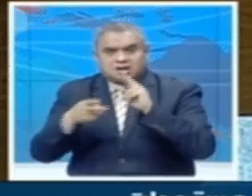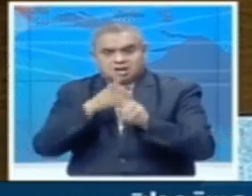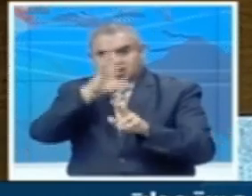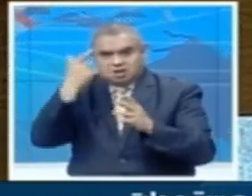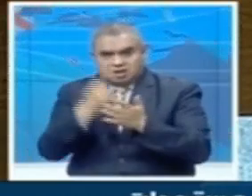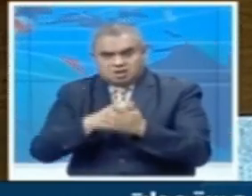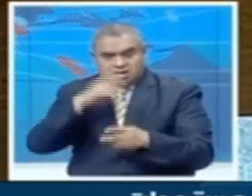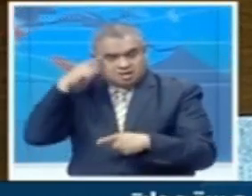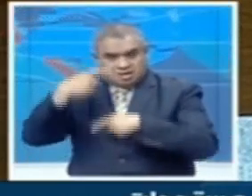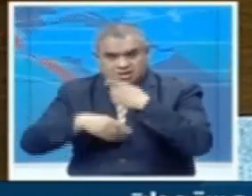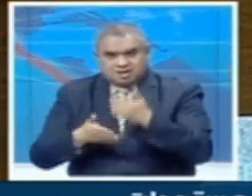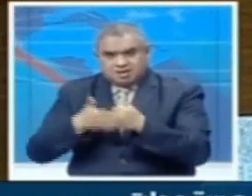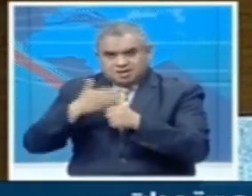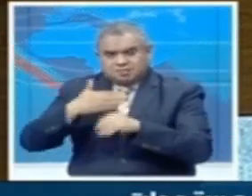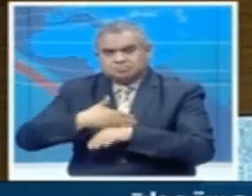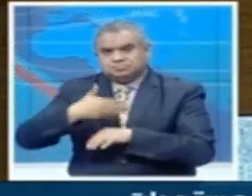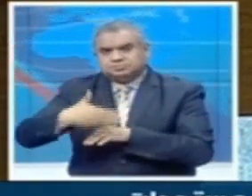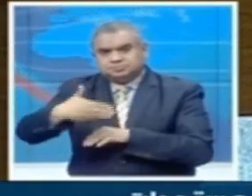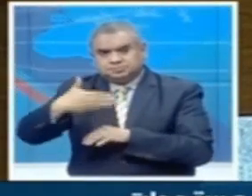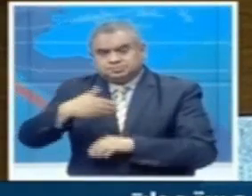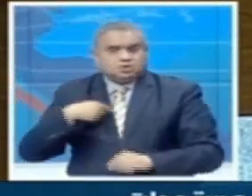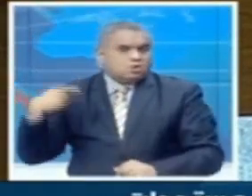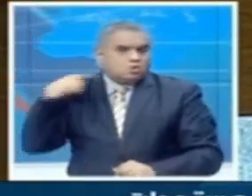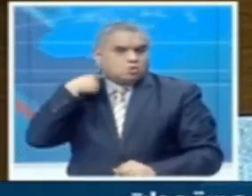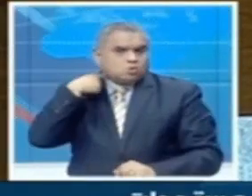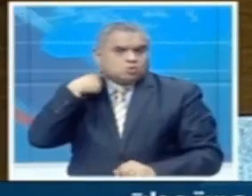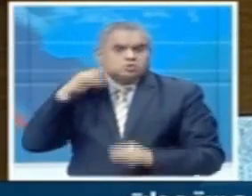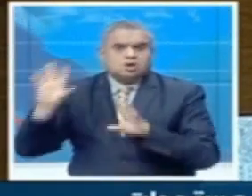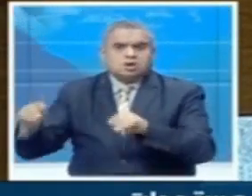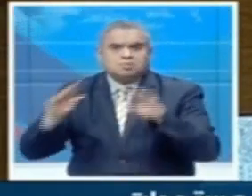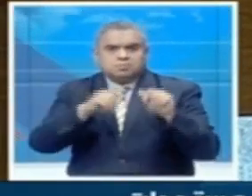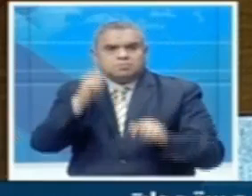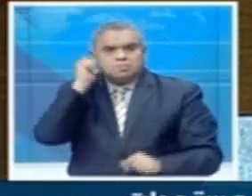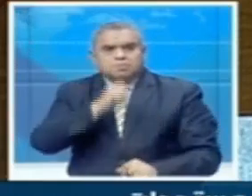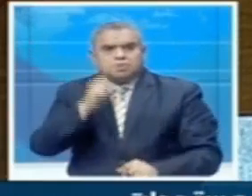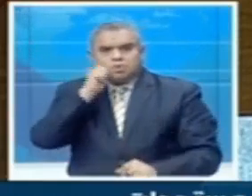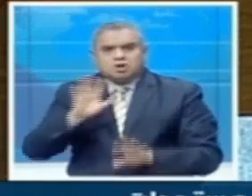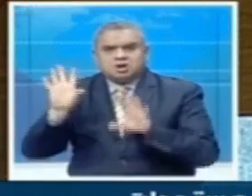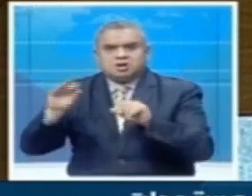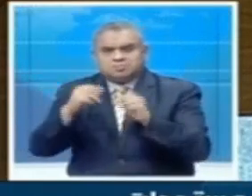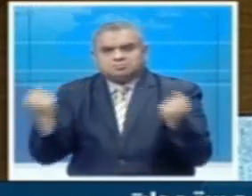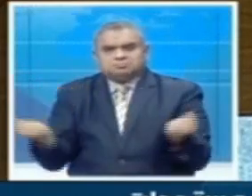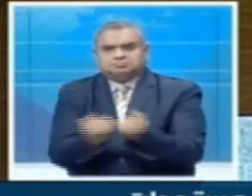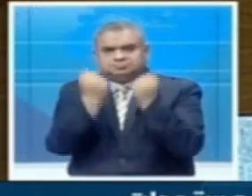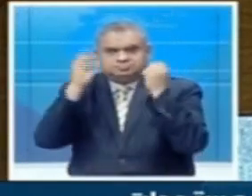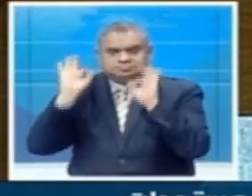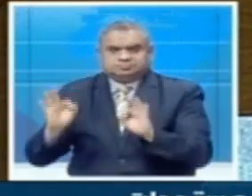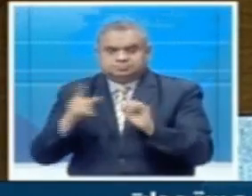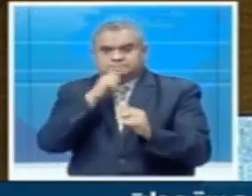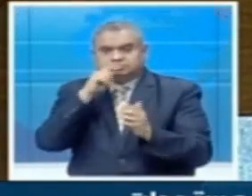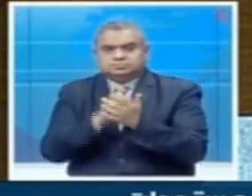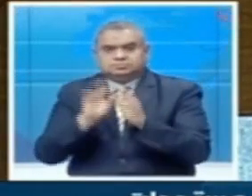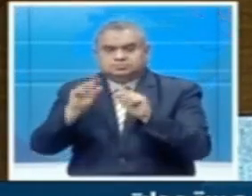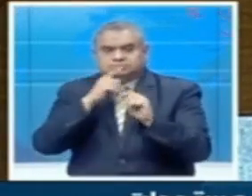الوقف الفوري لإطلاق النار هو شريك بارتكاب الجريمة النكراء وعلى